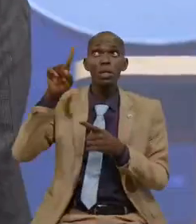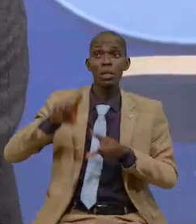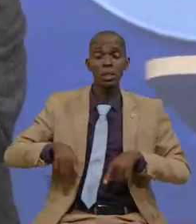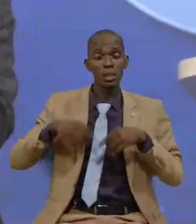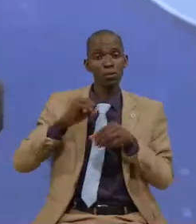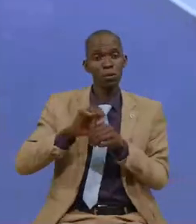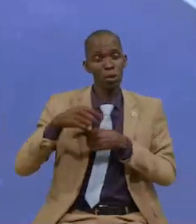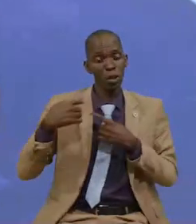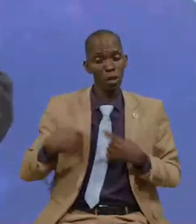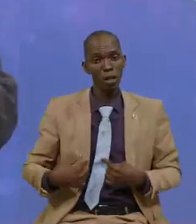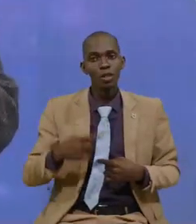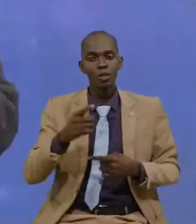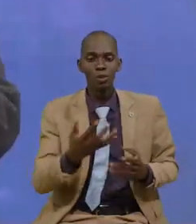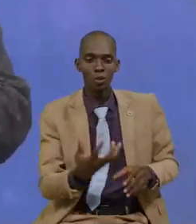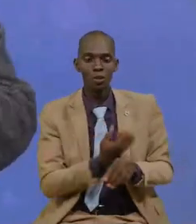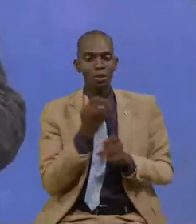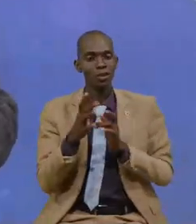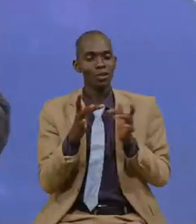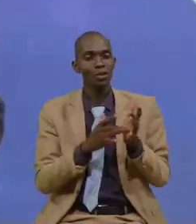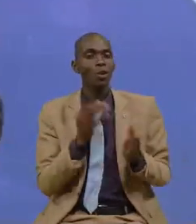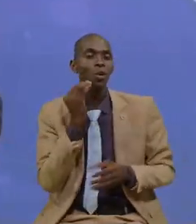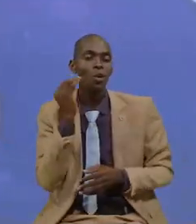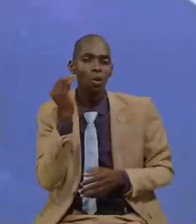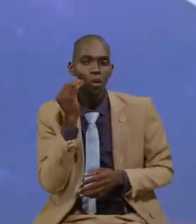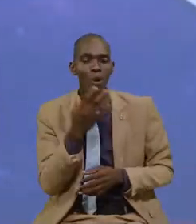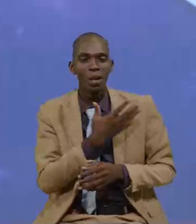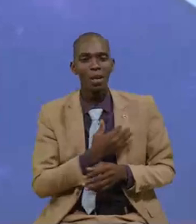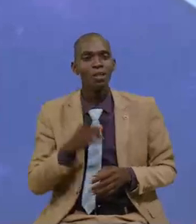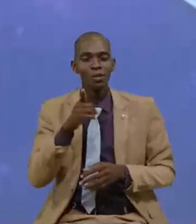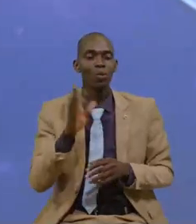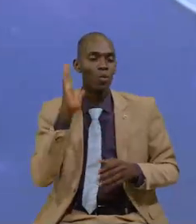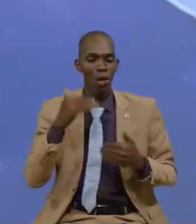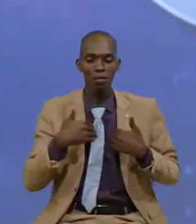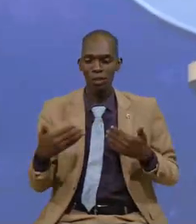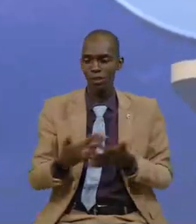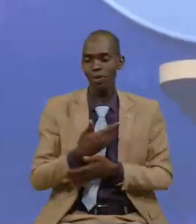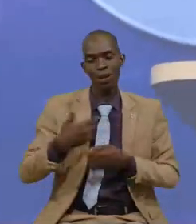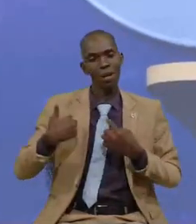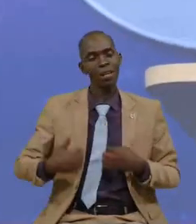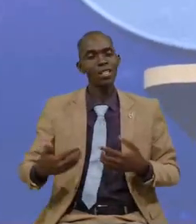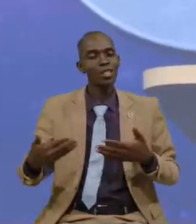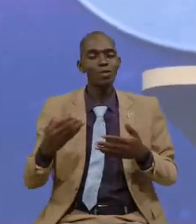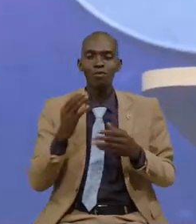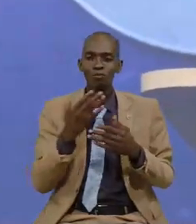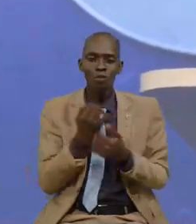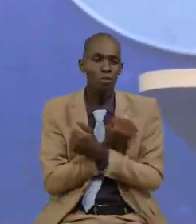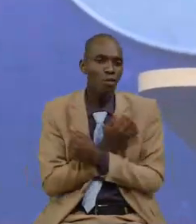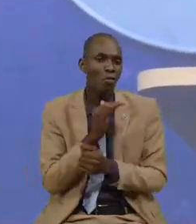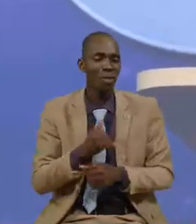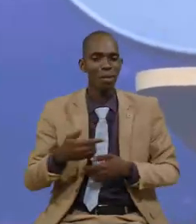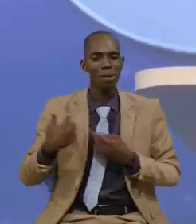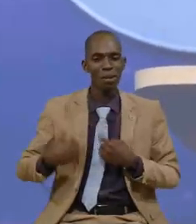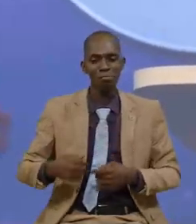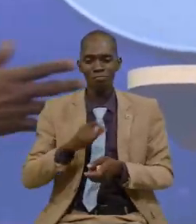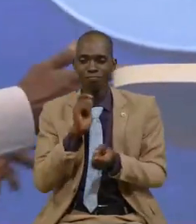demeure dans ta maison, tu le portes à la maison et tu arrives à la maison, un nouveau cœur, un cœur aimable,